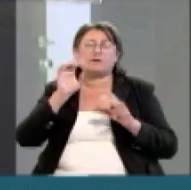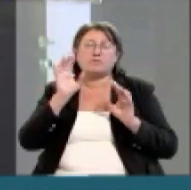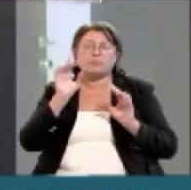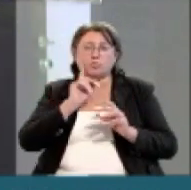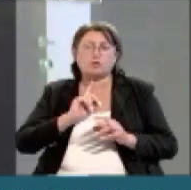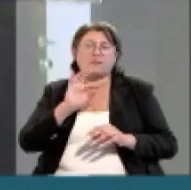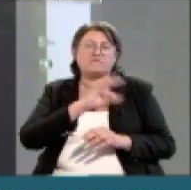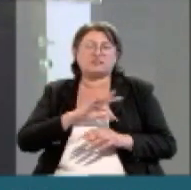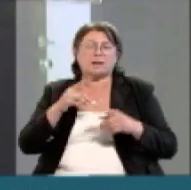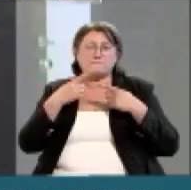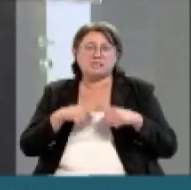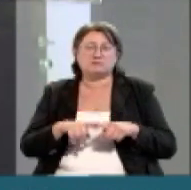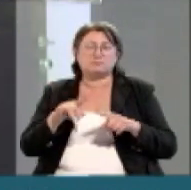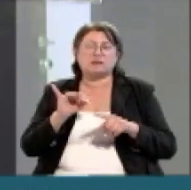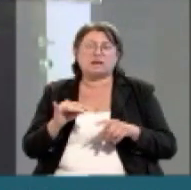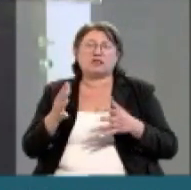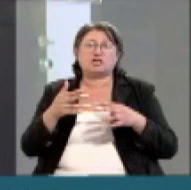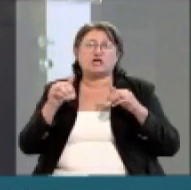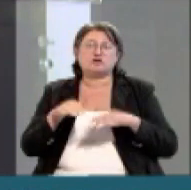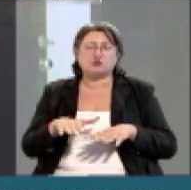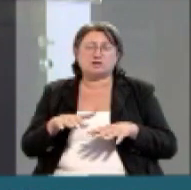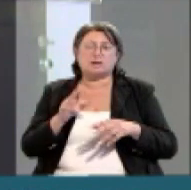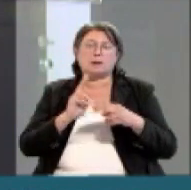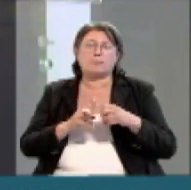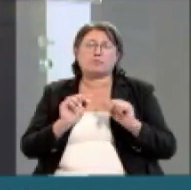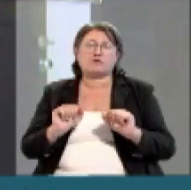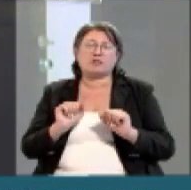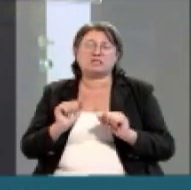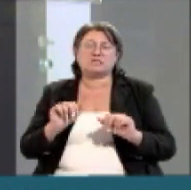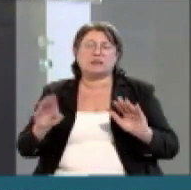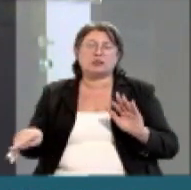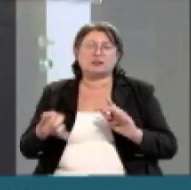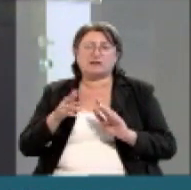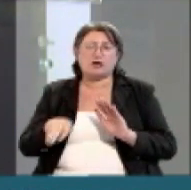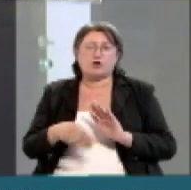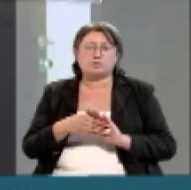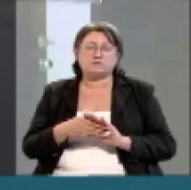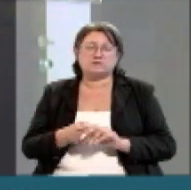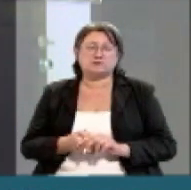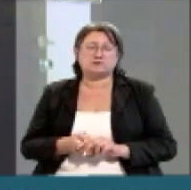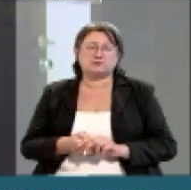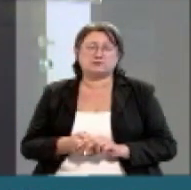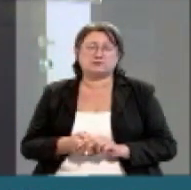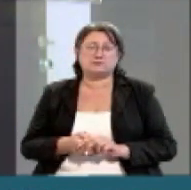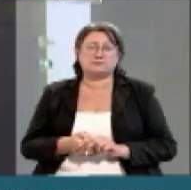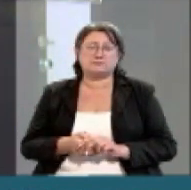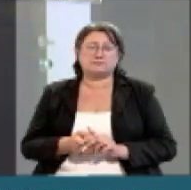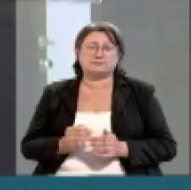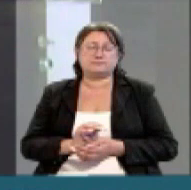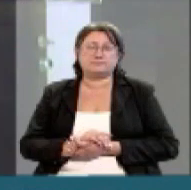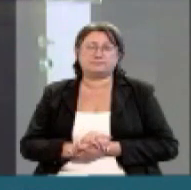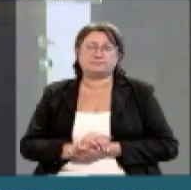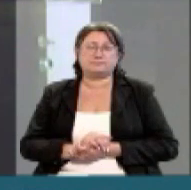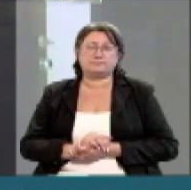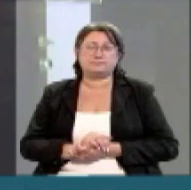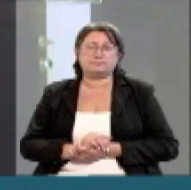парасат жол орталығы ашылды. Қазіргі таңда үш тікелей эфир, төрт күңірлік түспен сегіз түсіндіру кездесуі өткізілді.